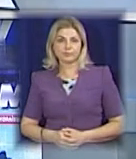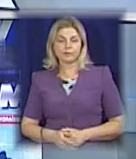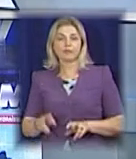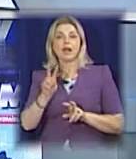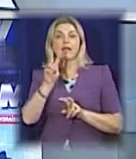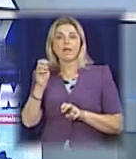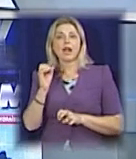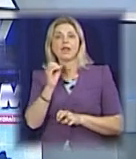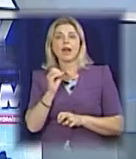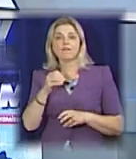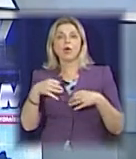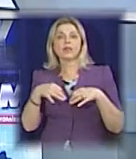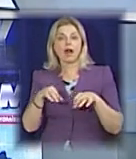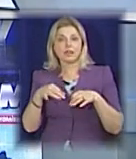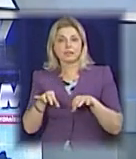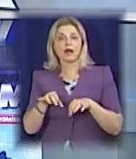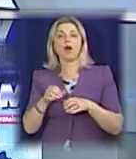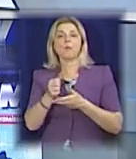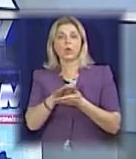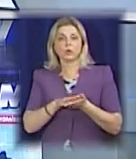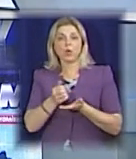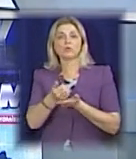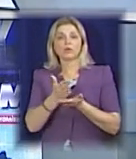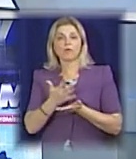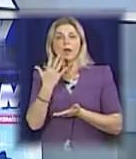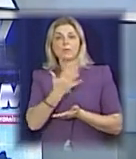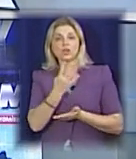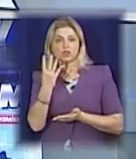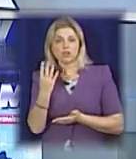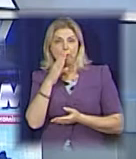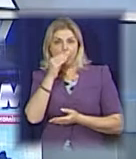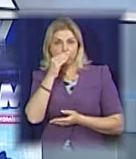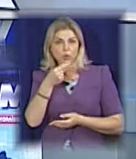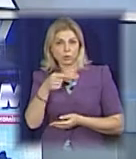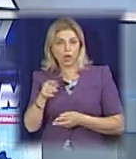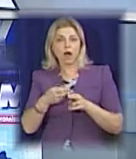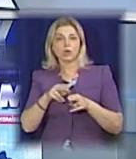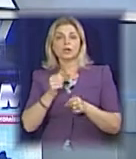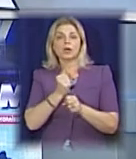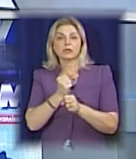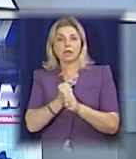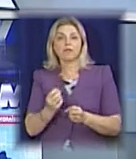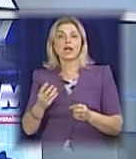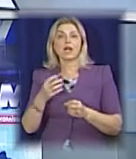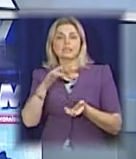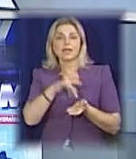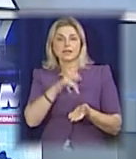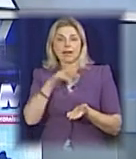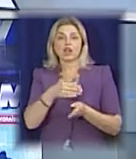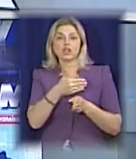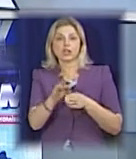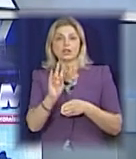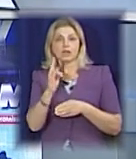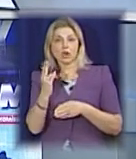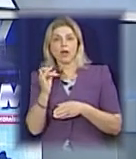Фірма «Євротранстехсервіс» продовжить обслуговувати 54-й маршрут, який з'єднує центральну частину Миколаєва